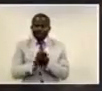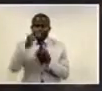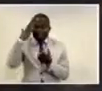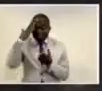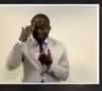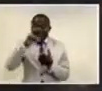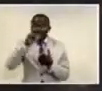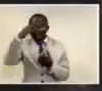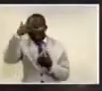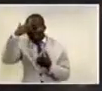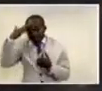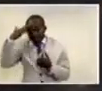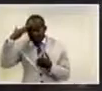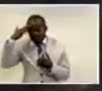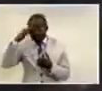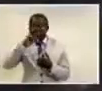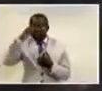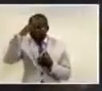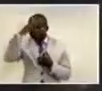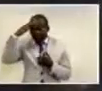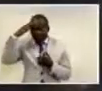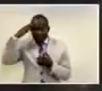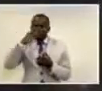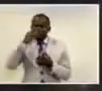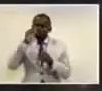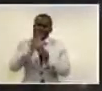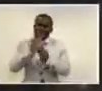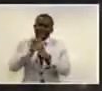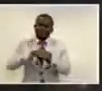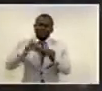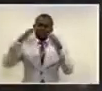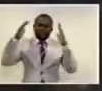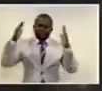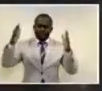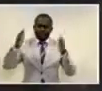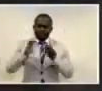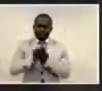kandi nta mpamvu nabyo icyo kibazo tukivuze igihe kinini